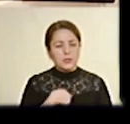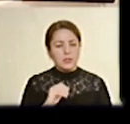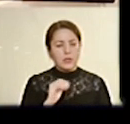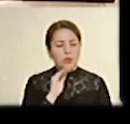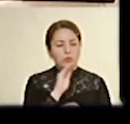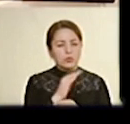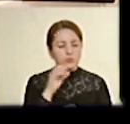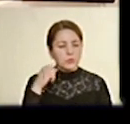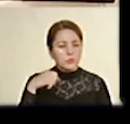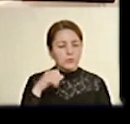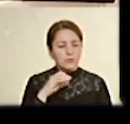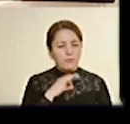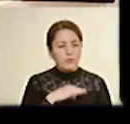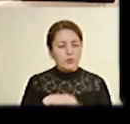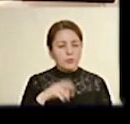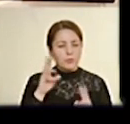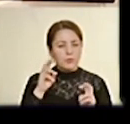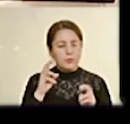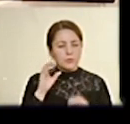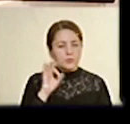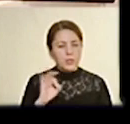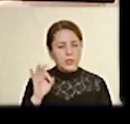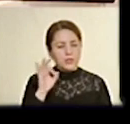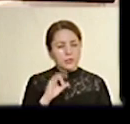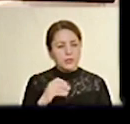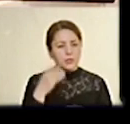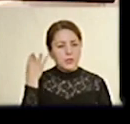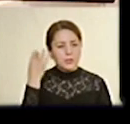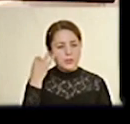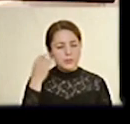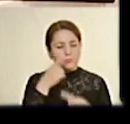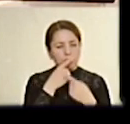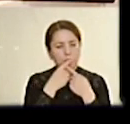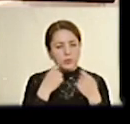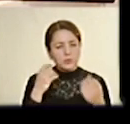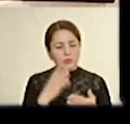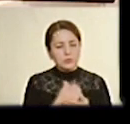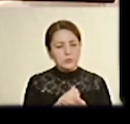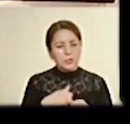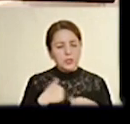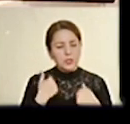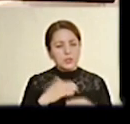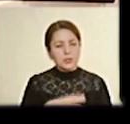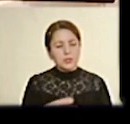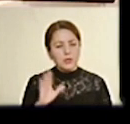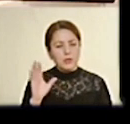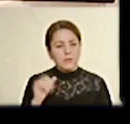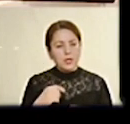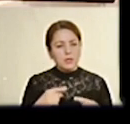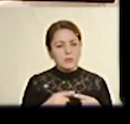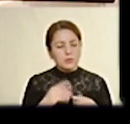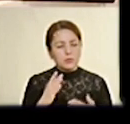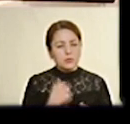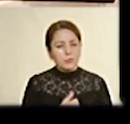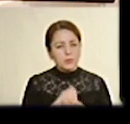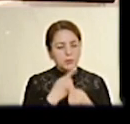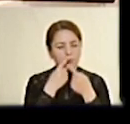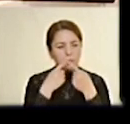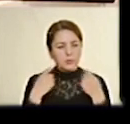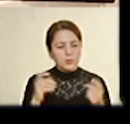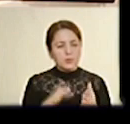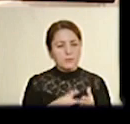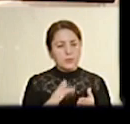adabiyotlardan foydalanib, mavzularga oid qiziqarli ma'lumotlar topishga harakat qiling va albatta topgan